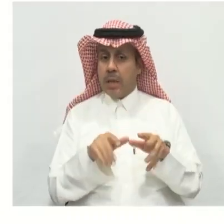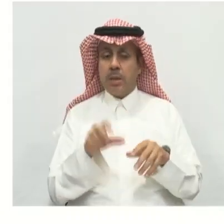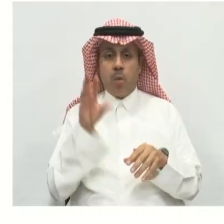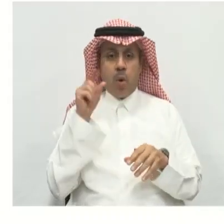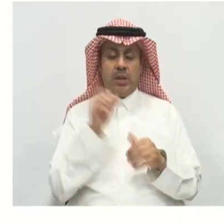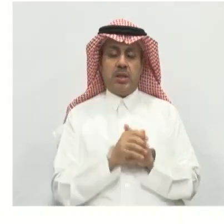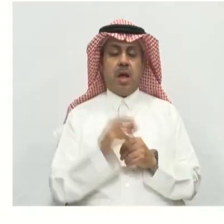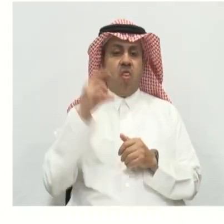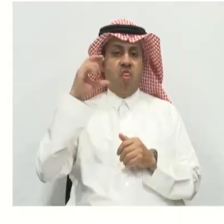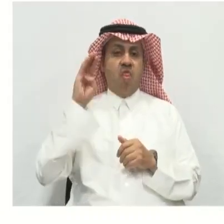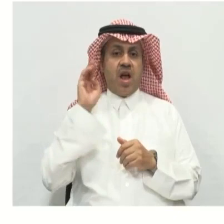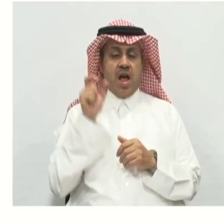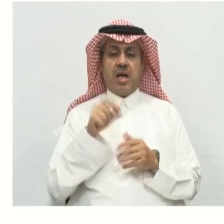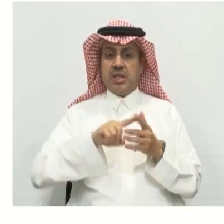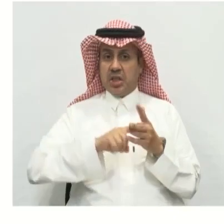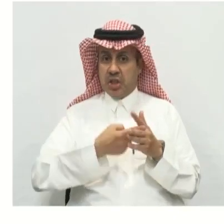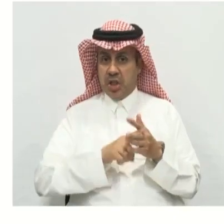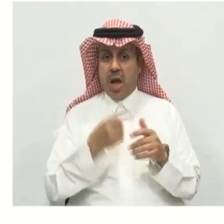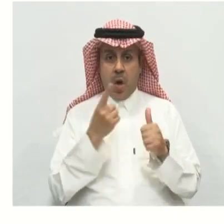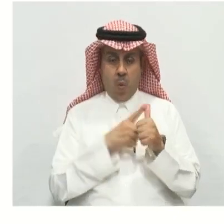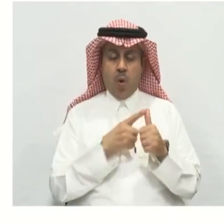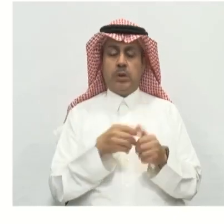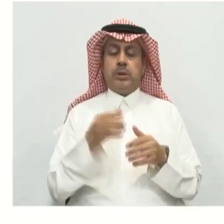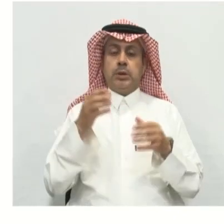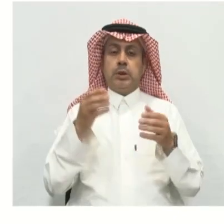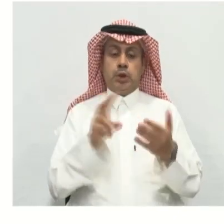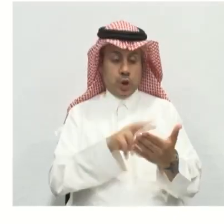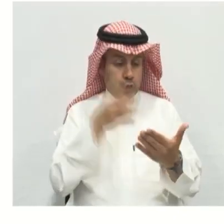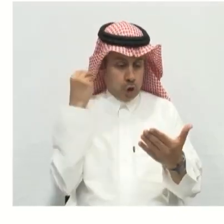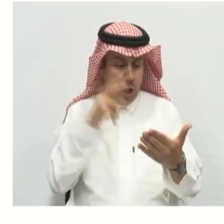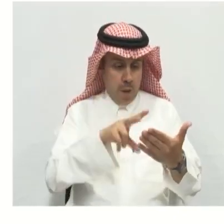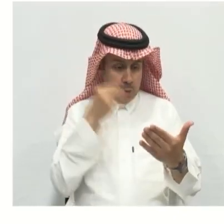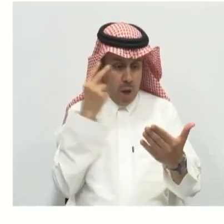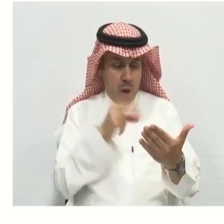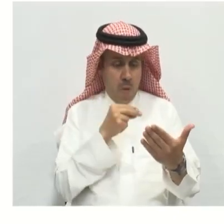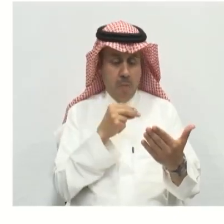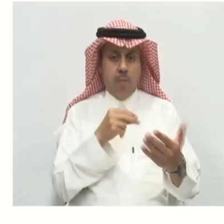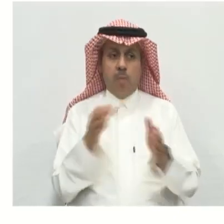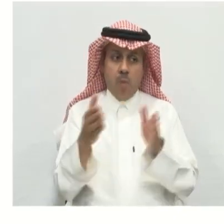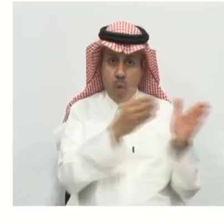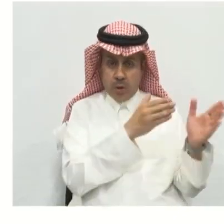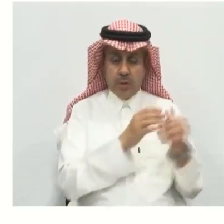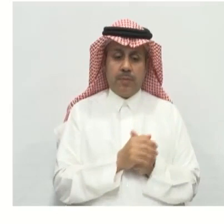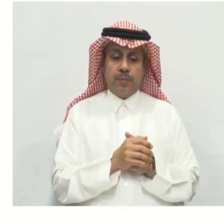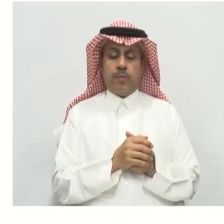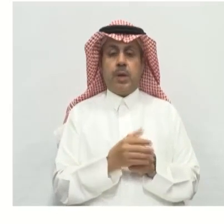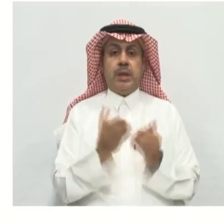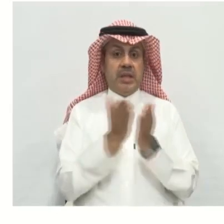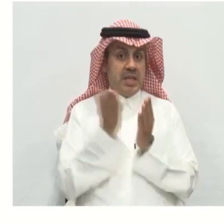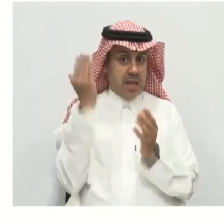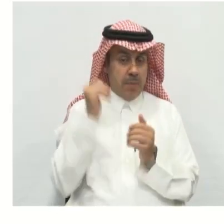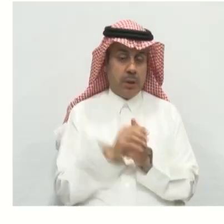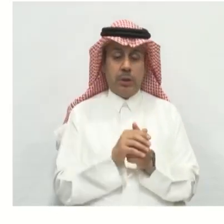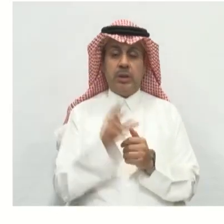الاصطناعي واحد في درس التعلم الموجه الجزء الثالث في الدرس السابق تحدثنا عن تجهيز البيانات والمعالجه